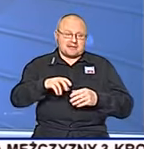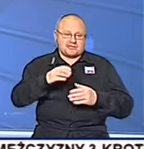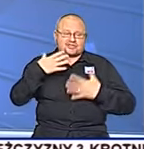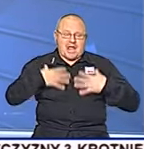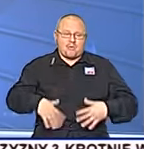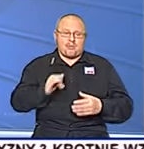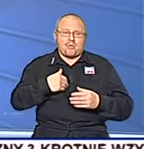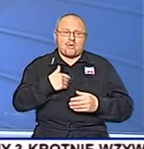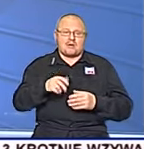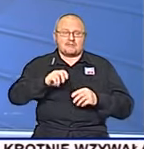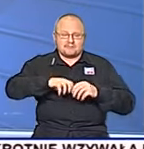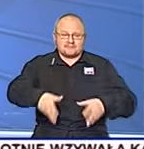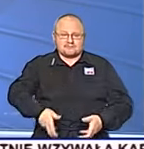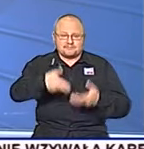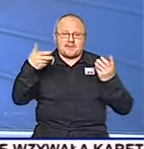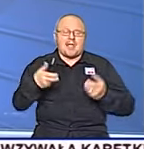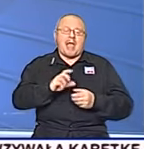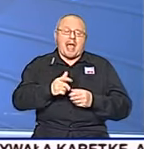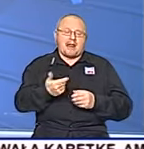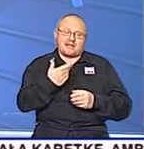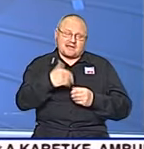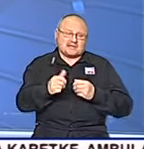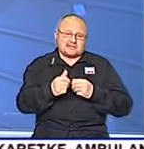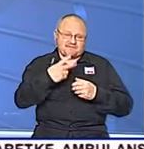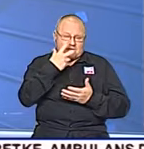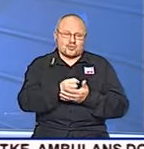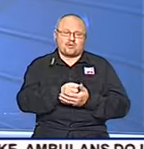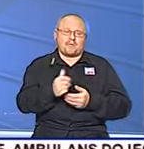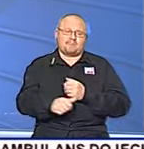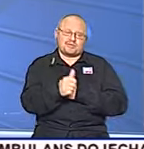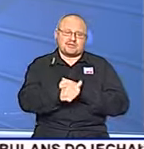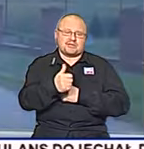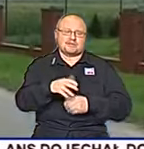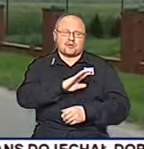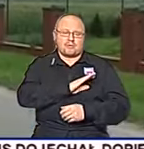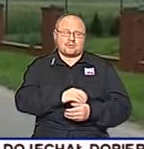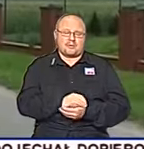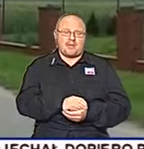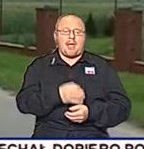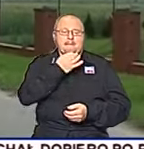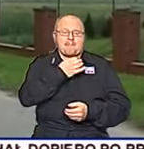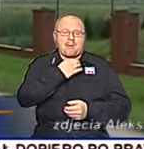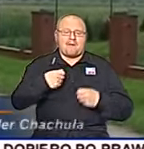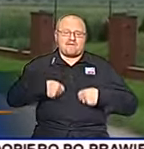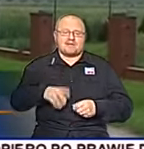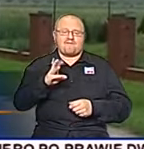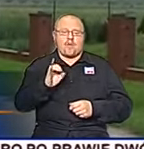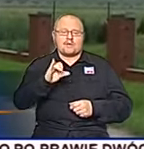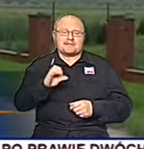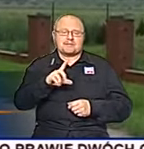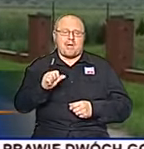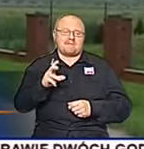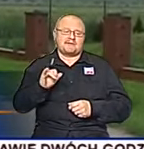sekcji zwłok nie wskazują jednoznacznej przyczyny zgonu. Joanna Hachuła i Adam Malik. Mała wieś Wojsławice pod Zduńską